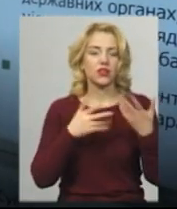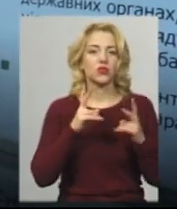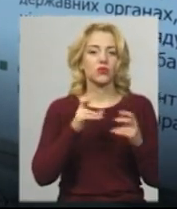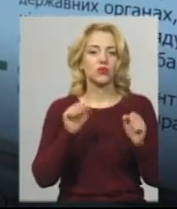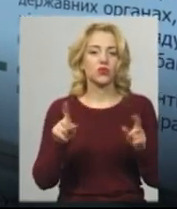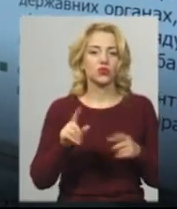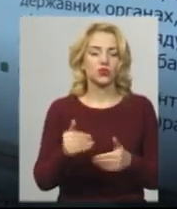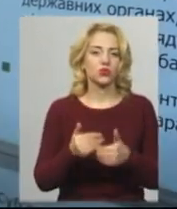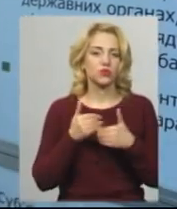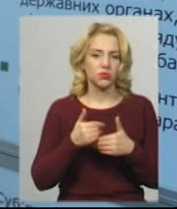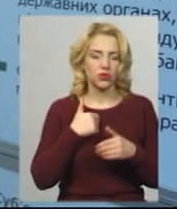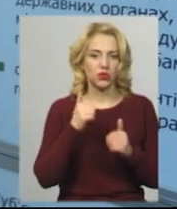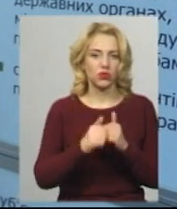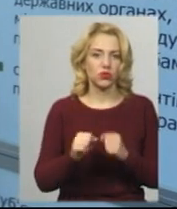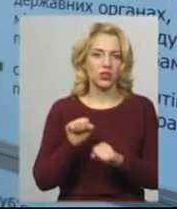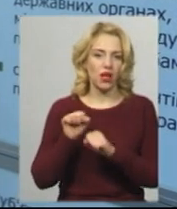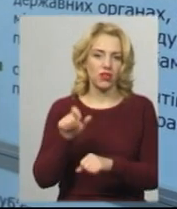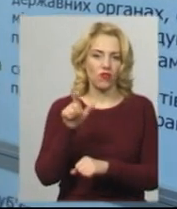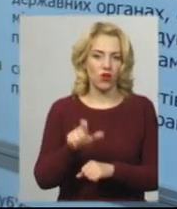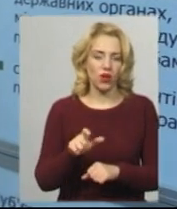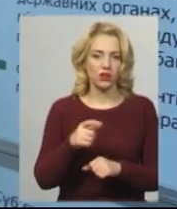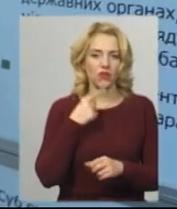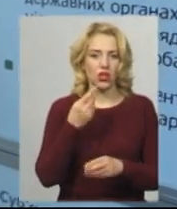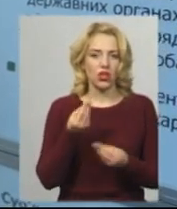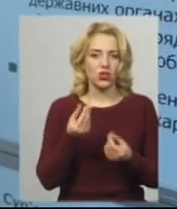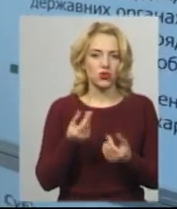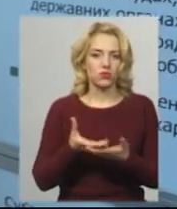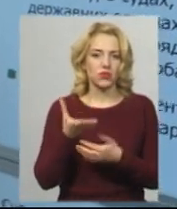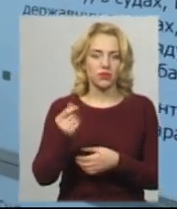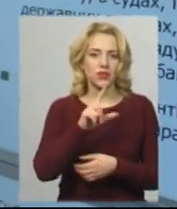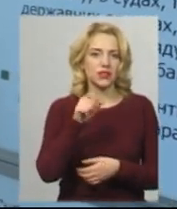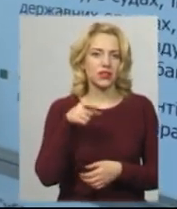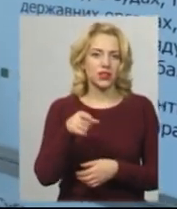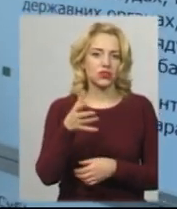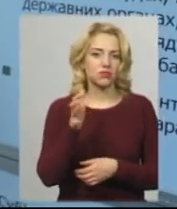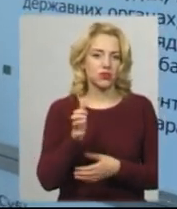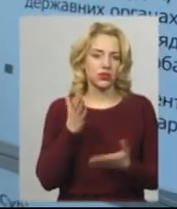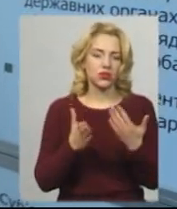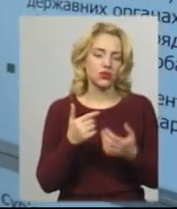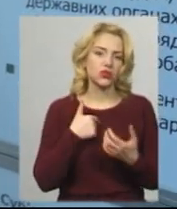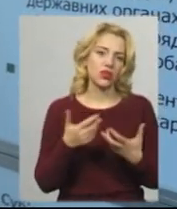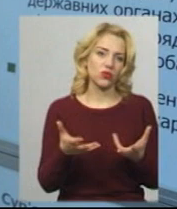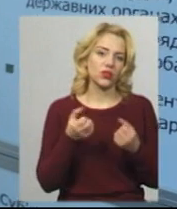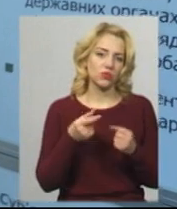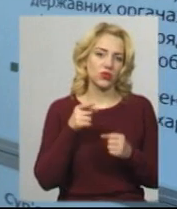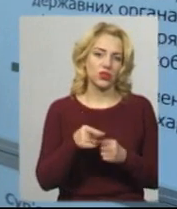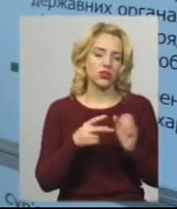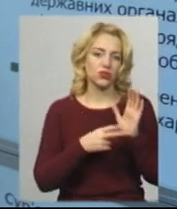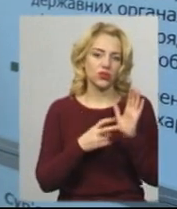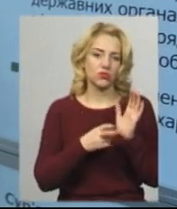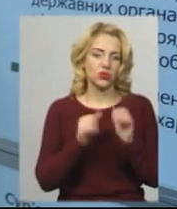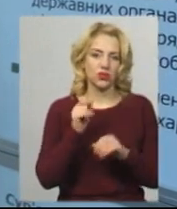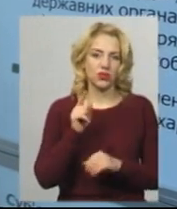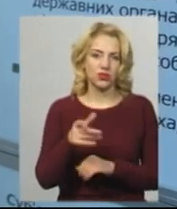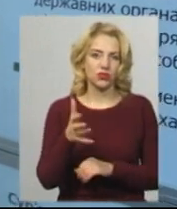допомогти. Кожен адвокат мені називав суму не менше 1500 гривень. Якщо я отримую пенсію 1700 гривень